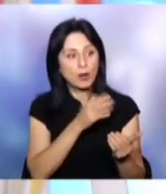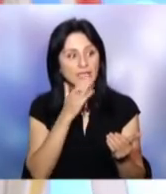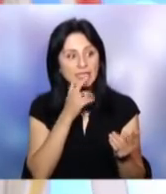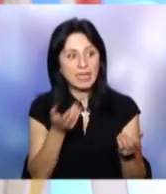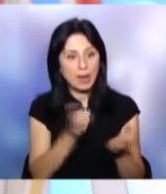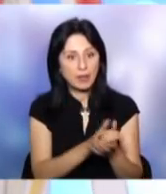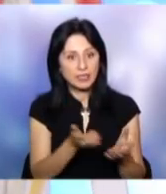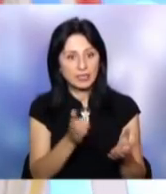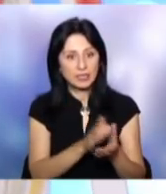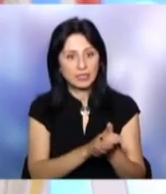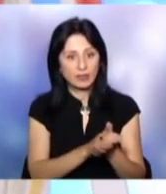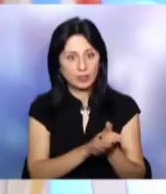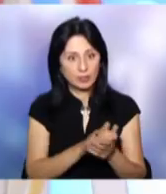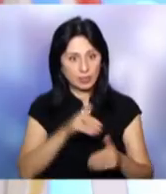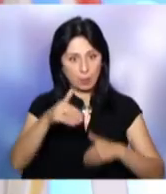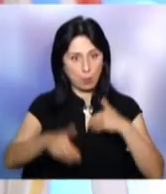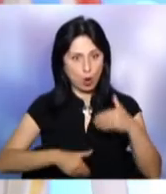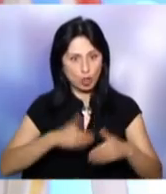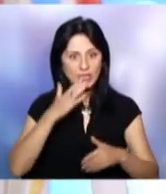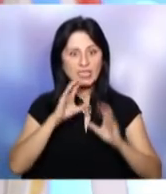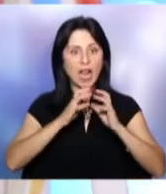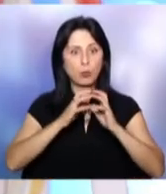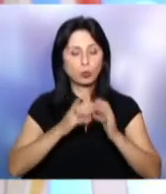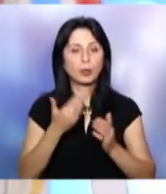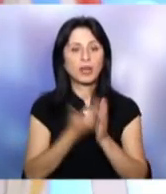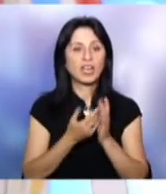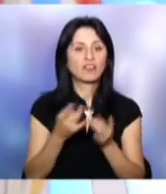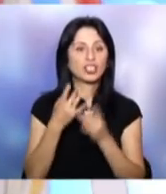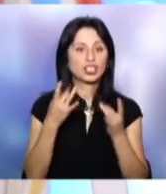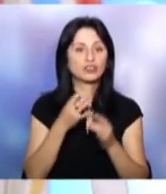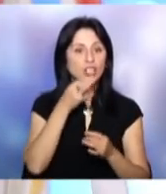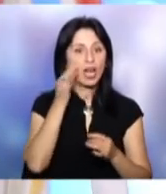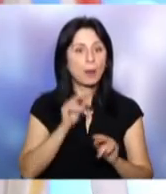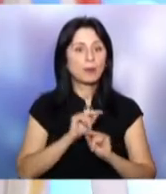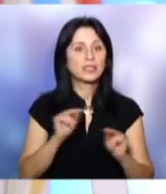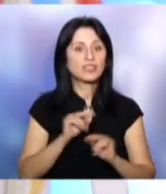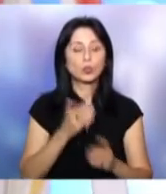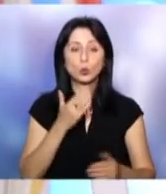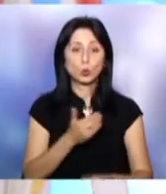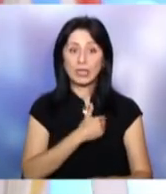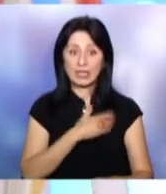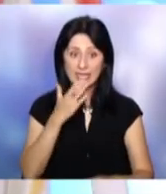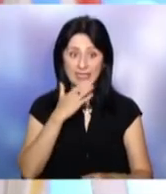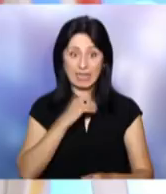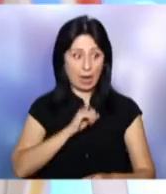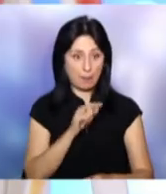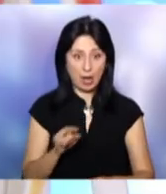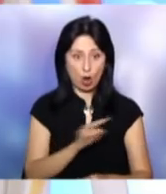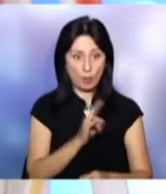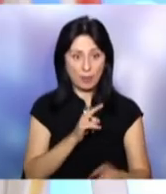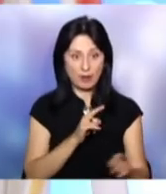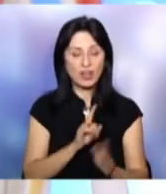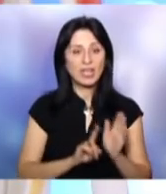სწავლებას. ზოგადად მოცურავეები, წყალბურთელები გვირჩევენ, გამოცდილი მწვრთნელები, რომ თუ გინდათ, რომ წყალი იყოს მეგობრული